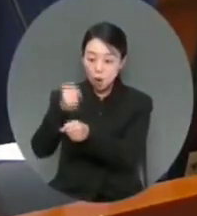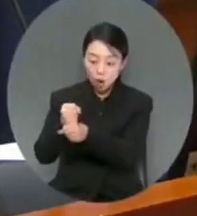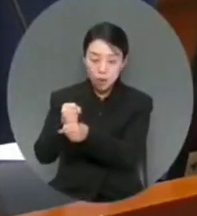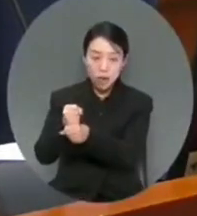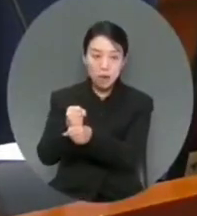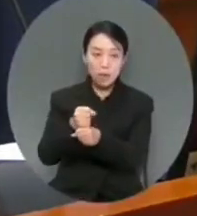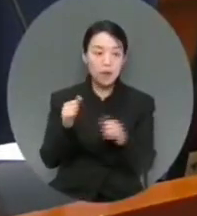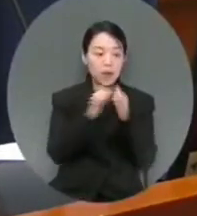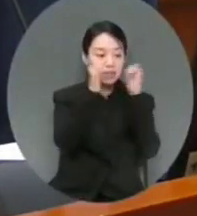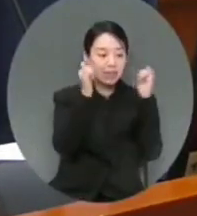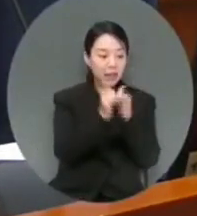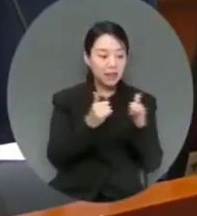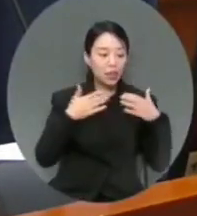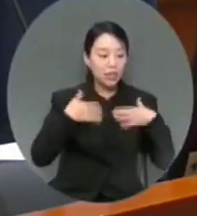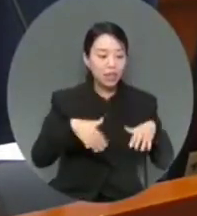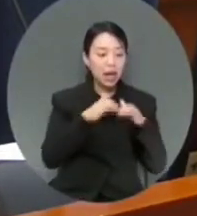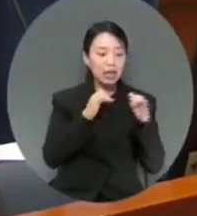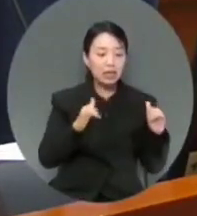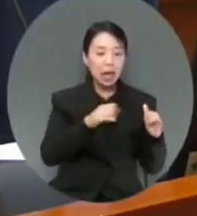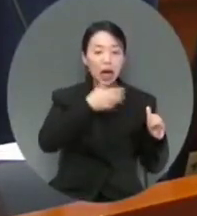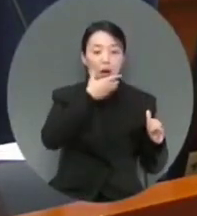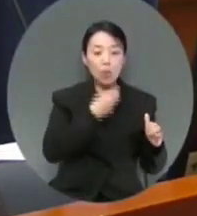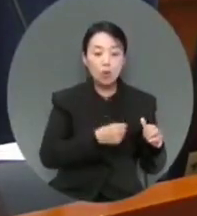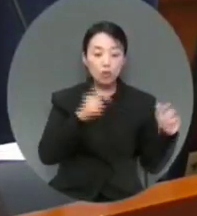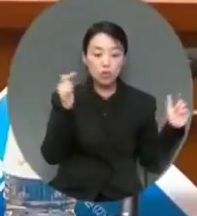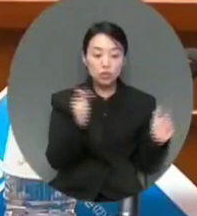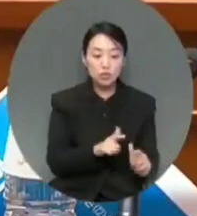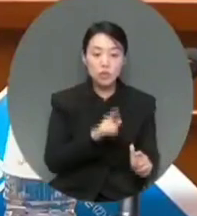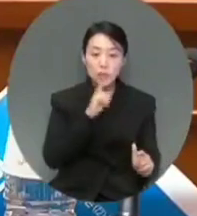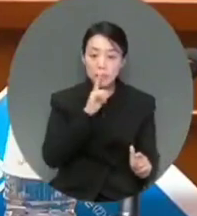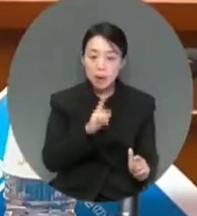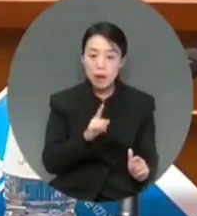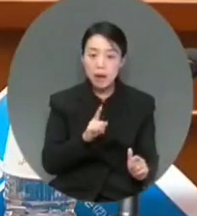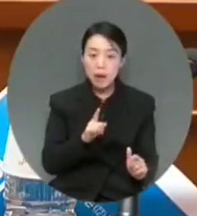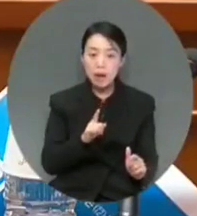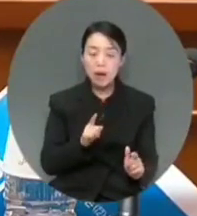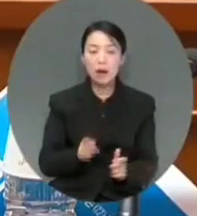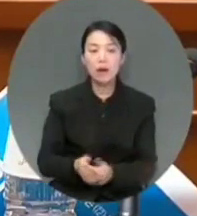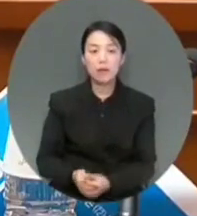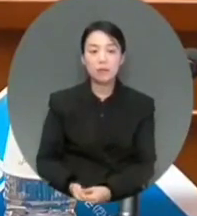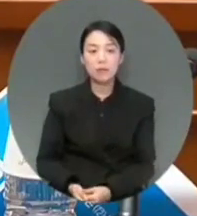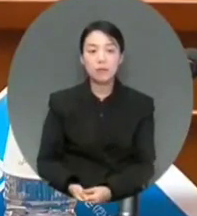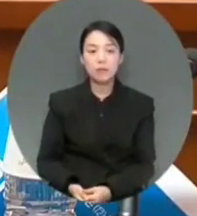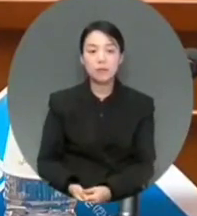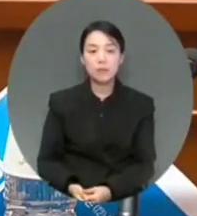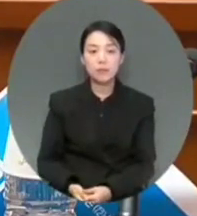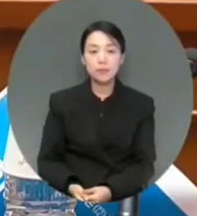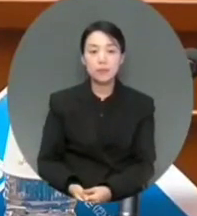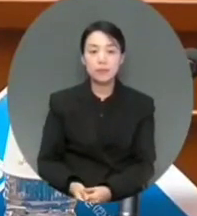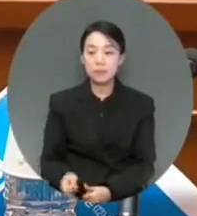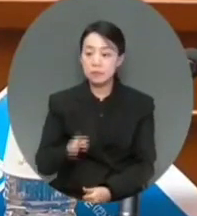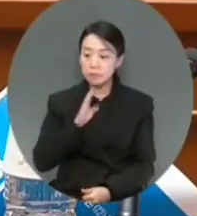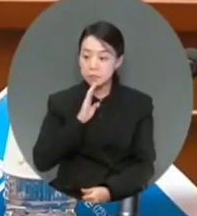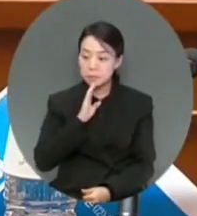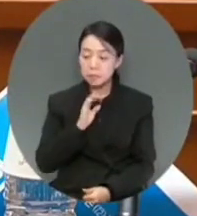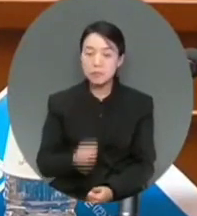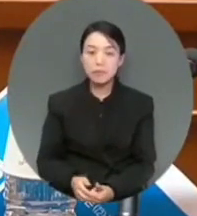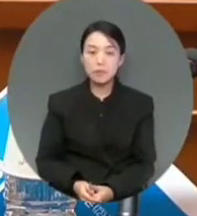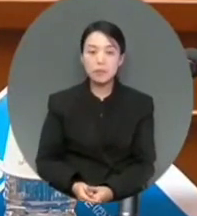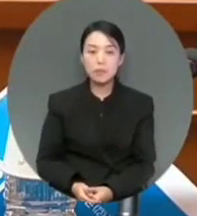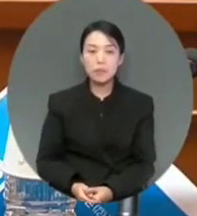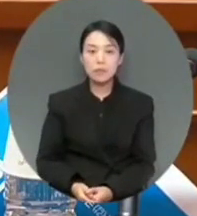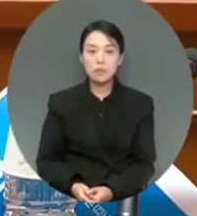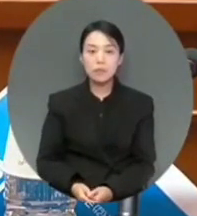약자와 취약계층에 대한 복지 확대가 축소된다라는 거예요. 논리적으로 그런 거 아니겠습니까?